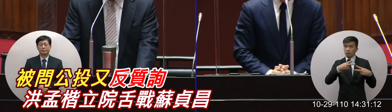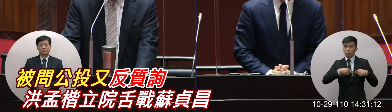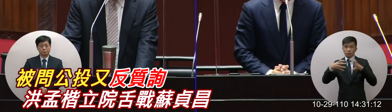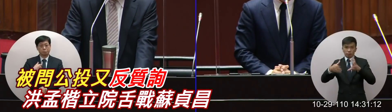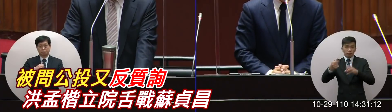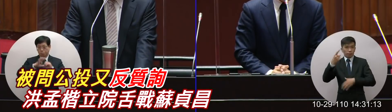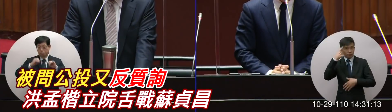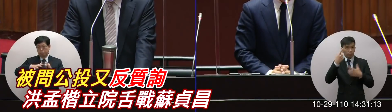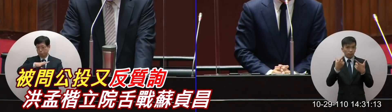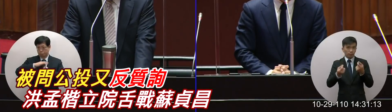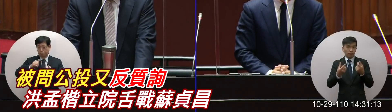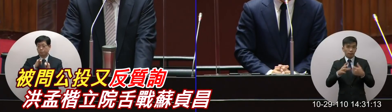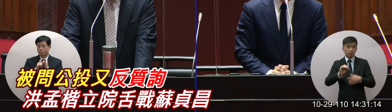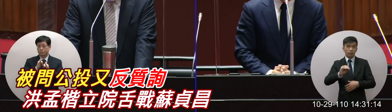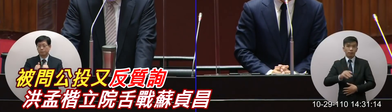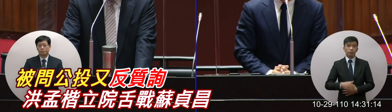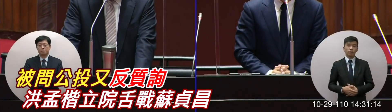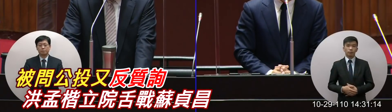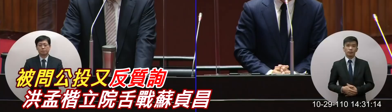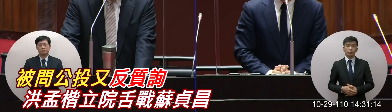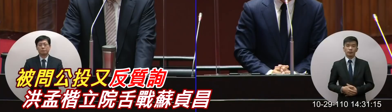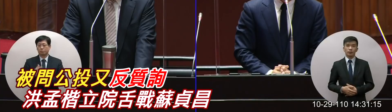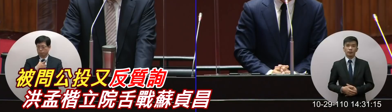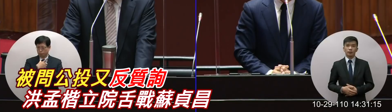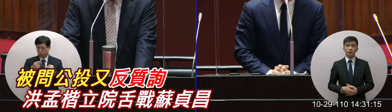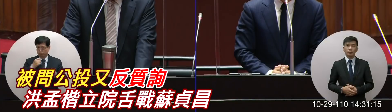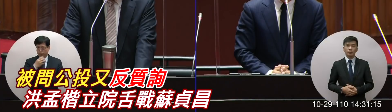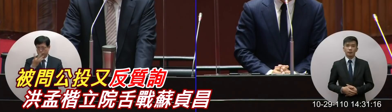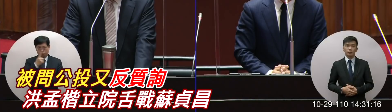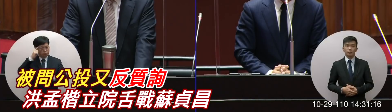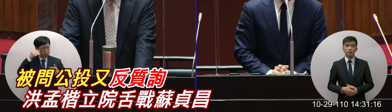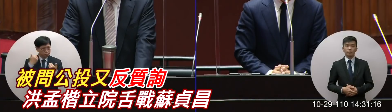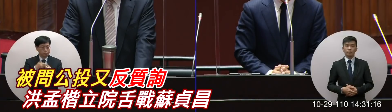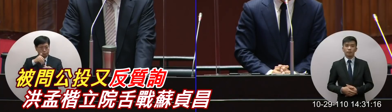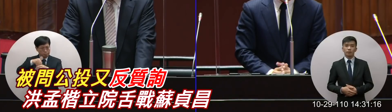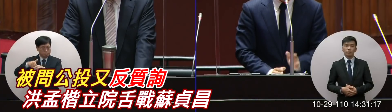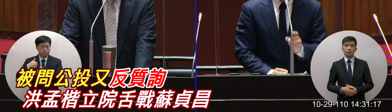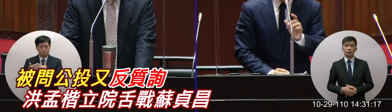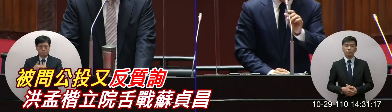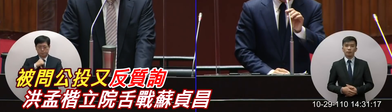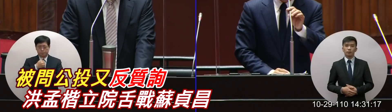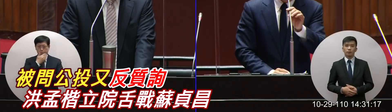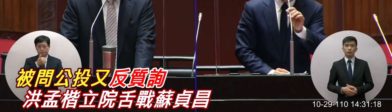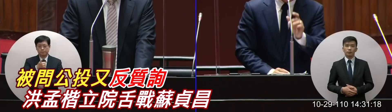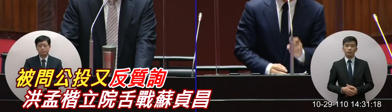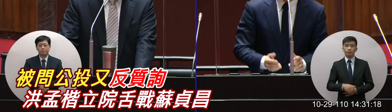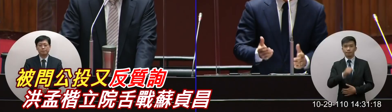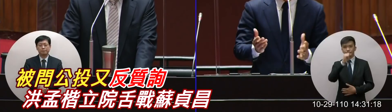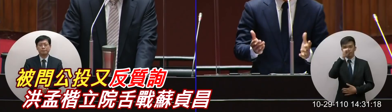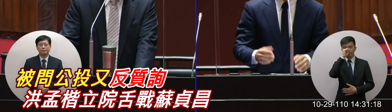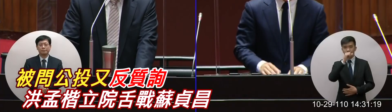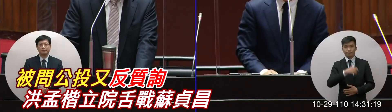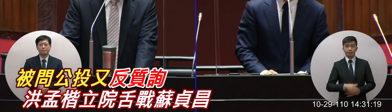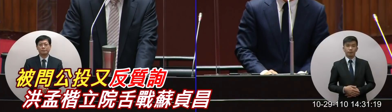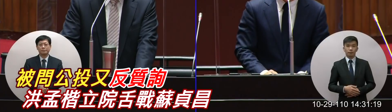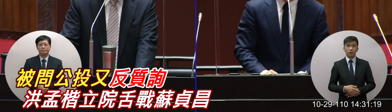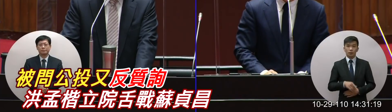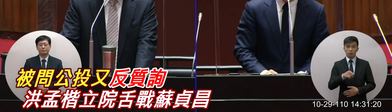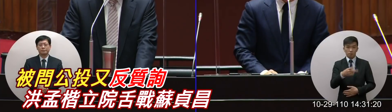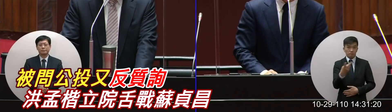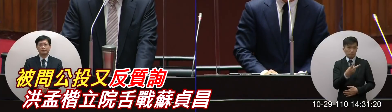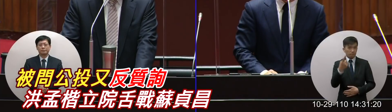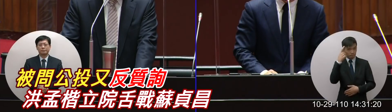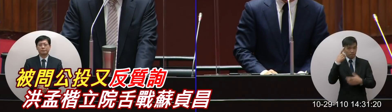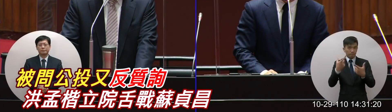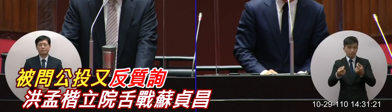吁全体国人都投4个反对，让台湾更有利。 好，这是您，所以你的态度是一致啊？这代